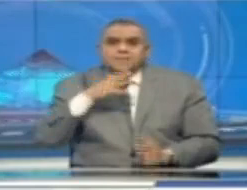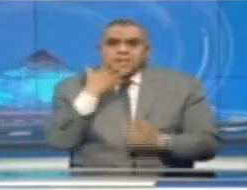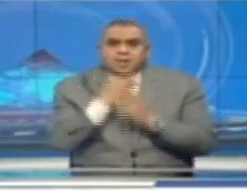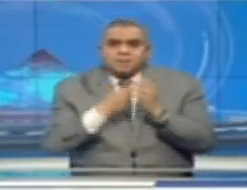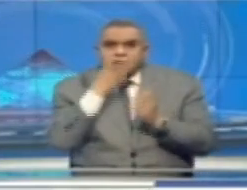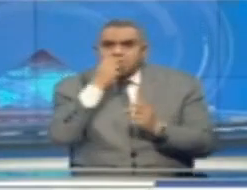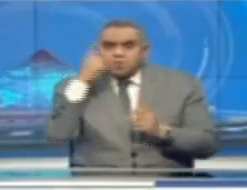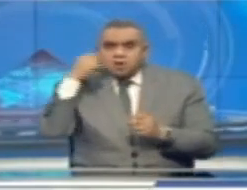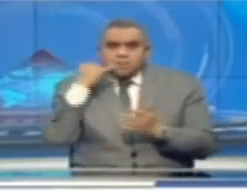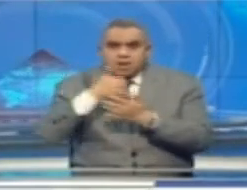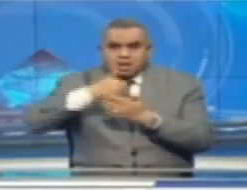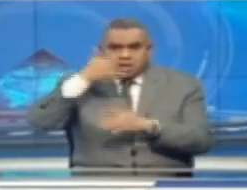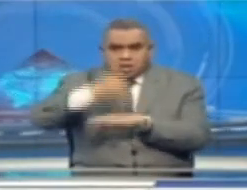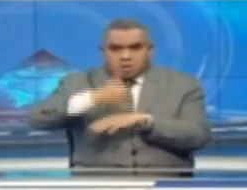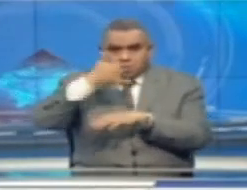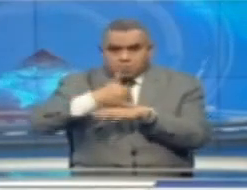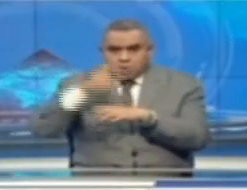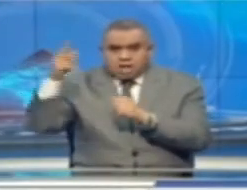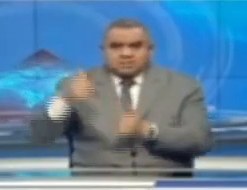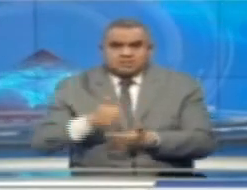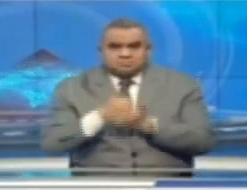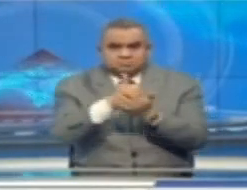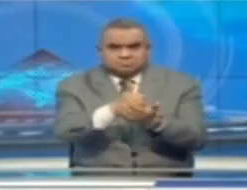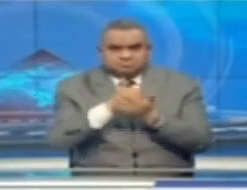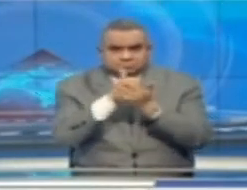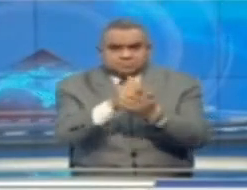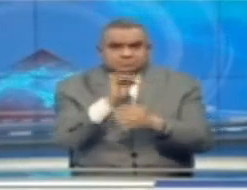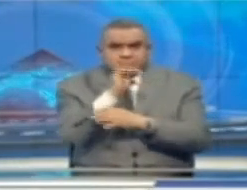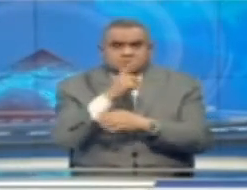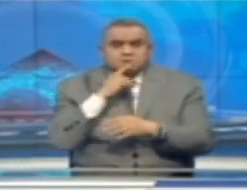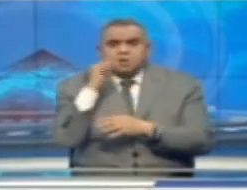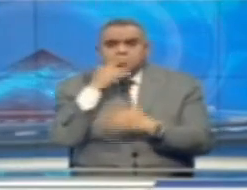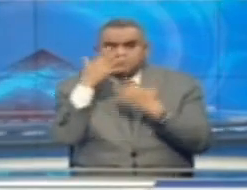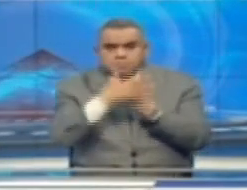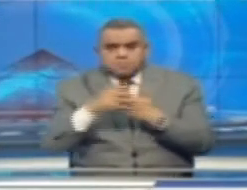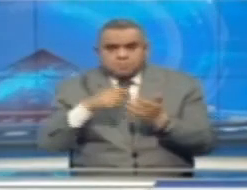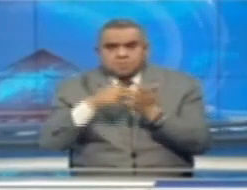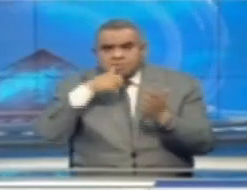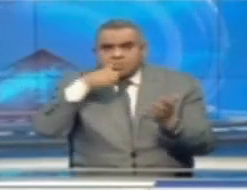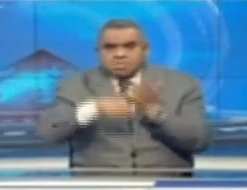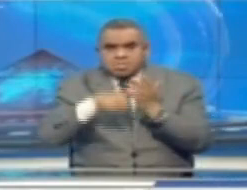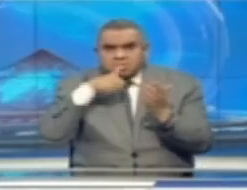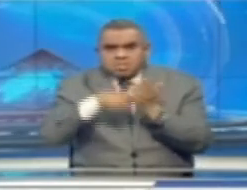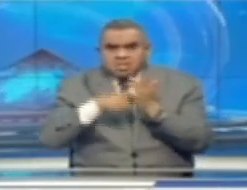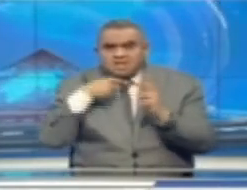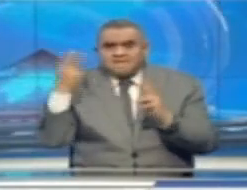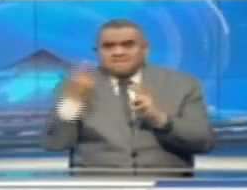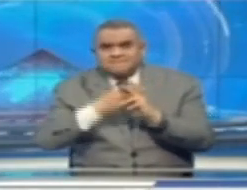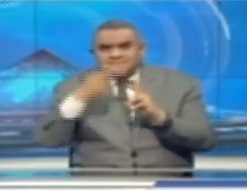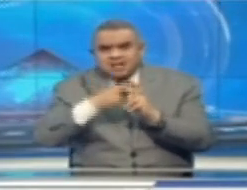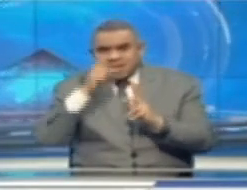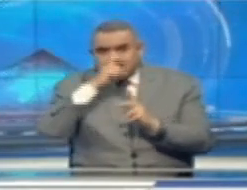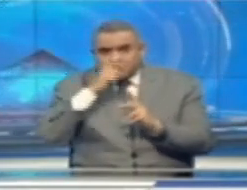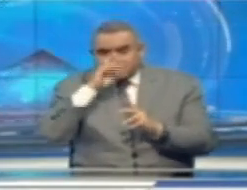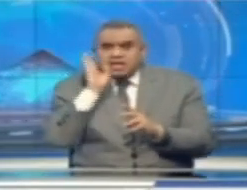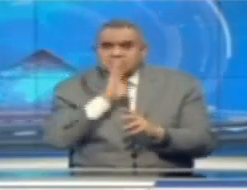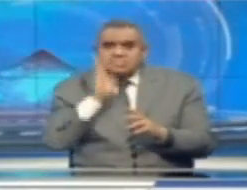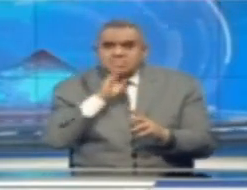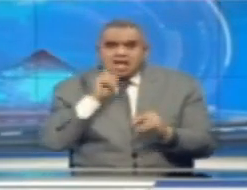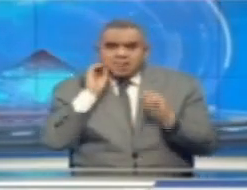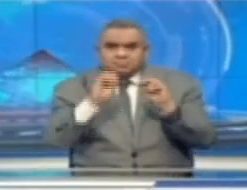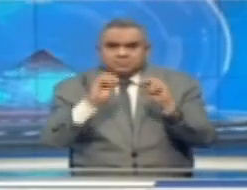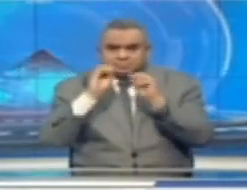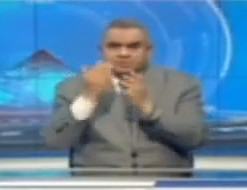المؤسسة لتقديم كل الدعم الكامل في هذا المشروع المهم لمحو أمية سكان القرى والريف فيما يعود بالنفع